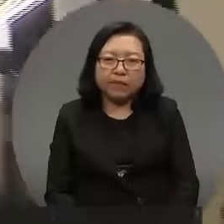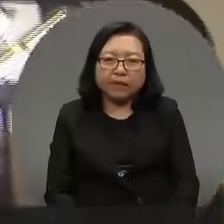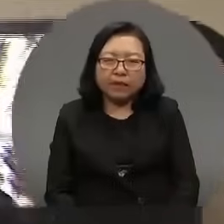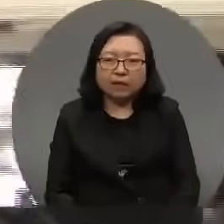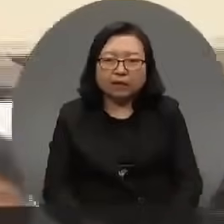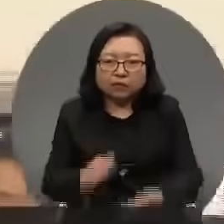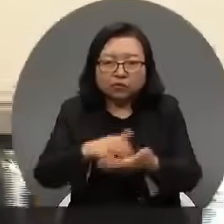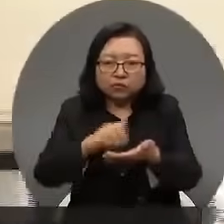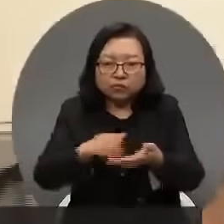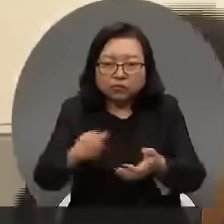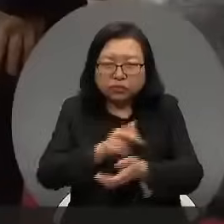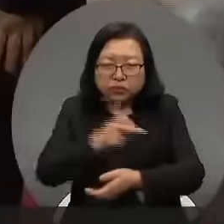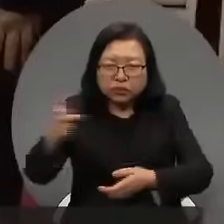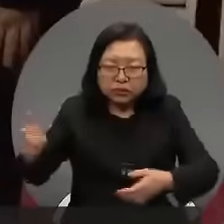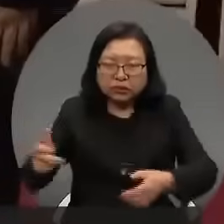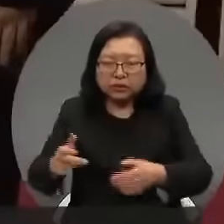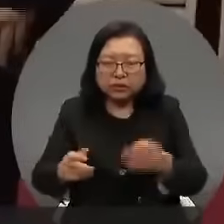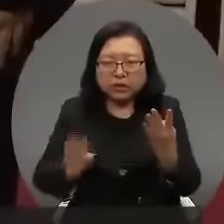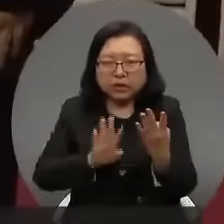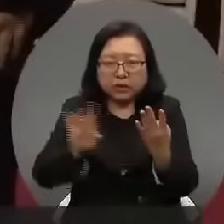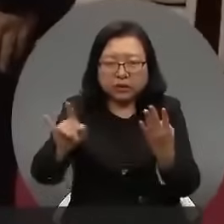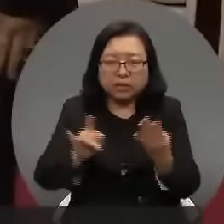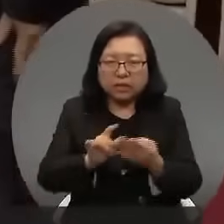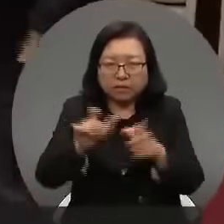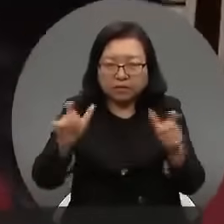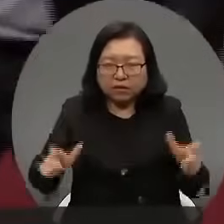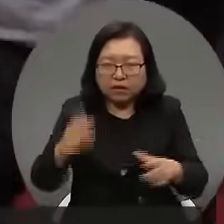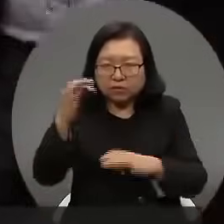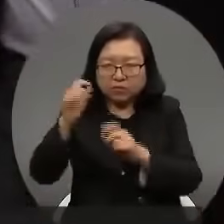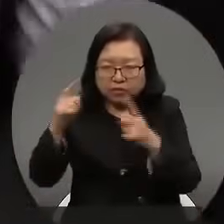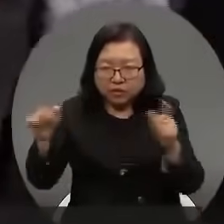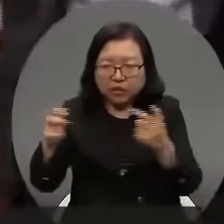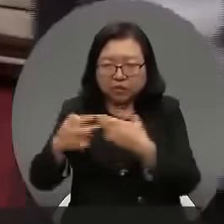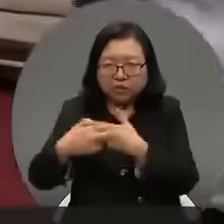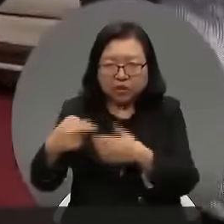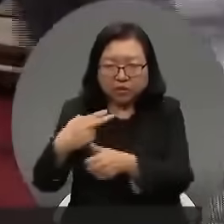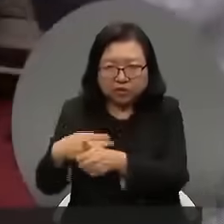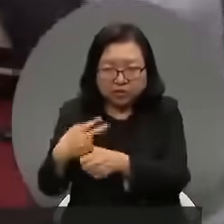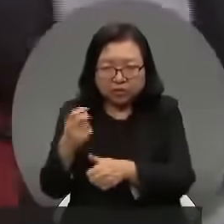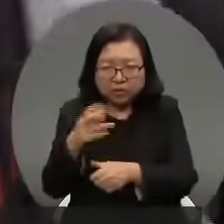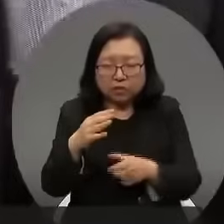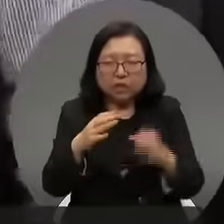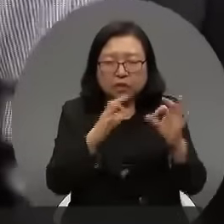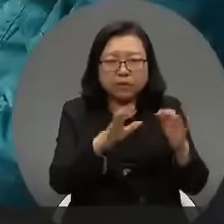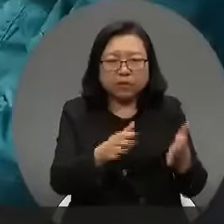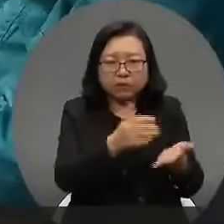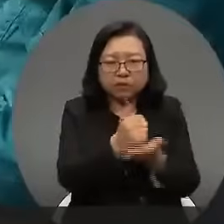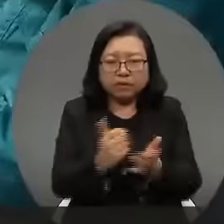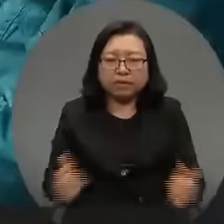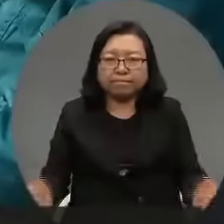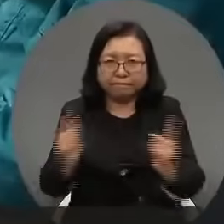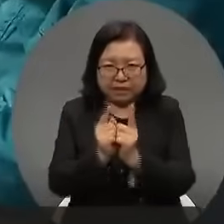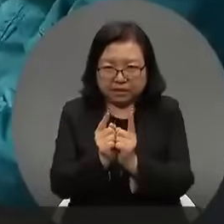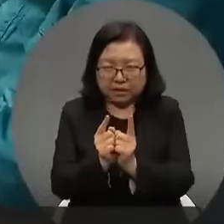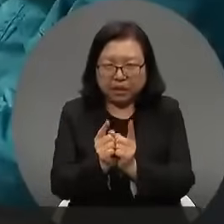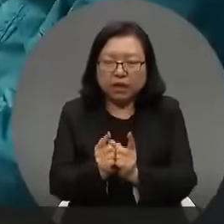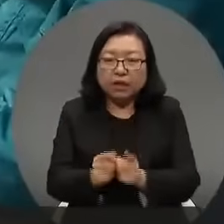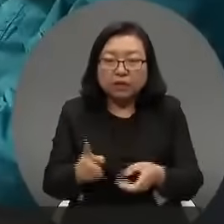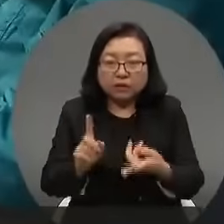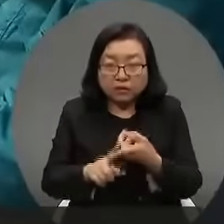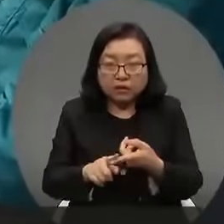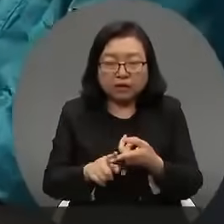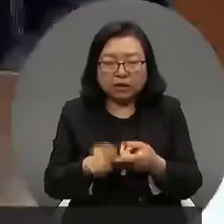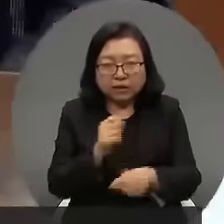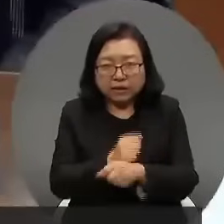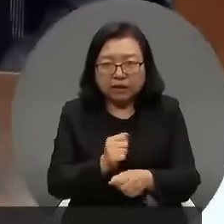정원이 4배 이상 늘어난 충북대 의과대학 교수들과 김영환 충북지사가 마주 앉았습니다. 의대 증원에 맞춰 지원